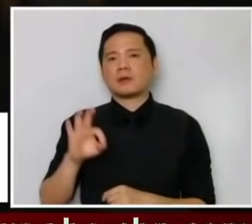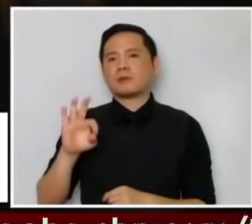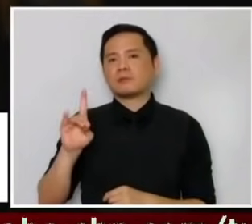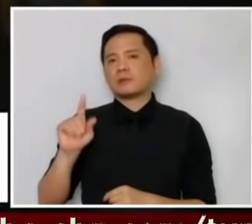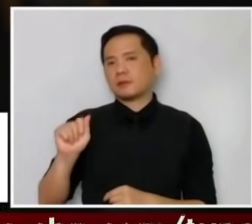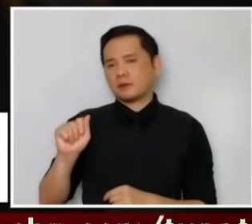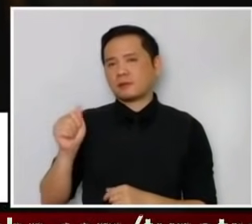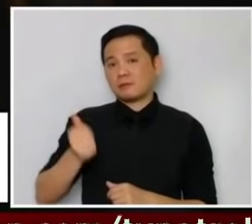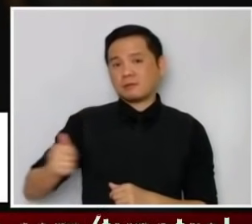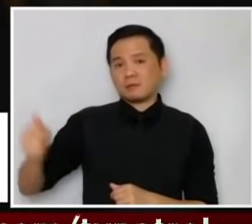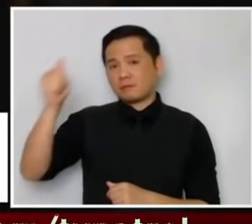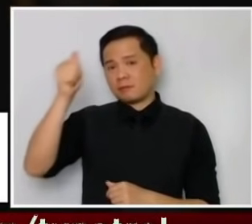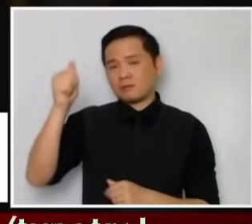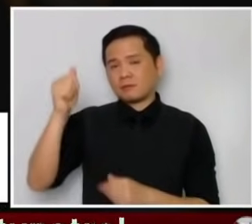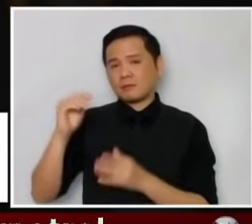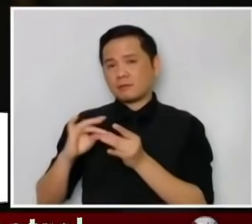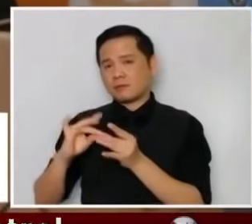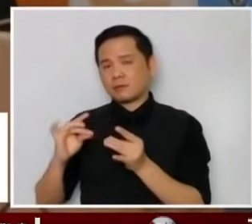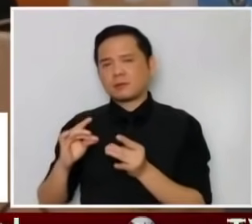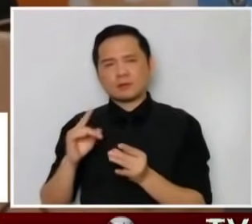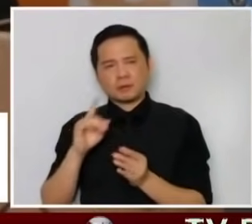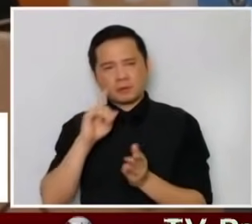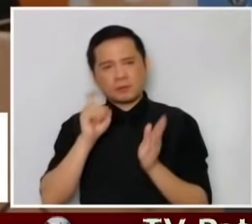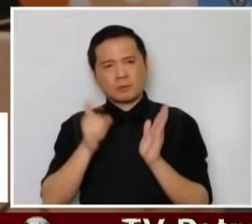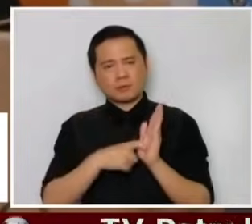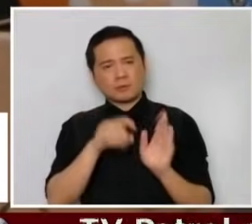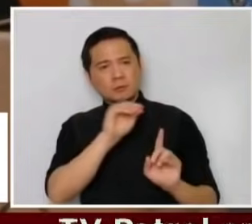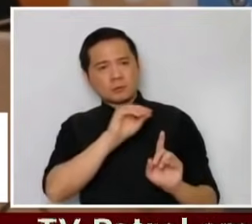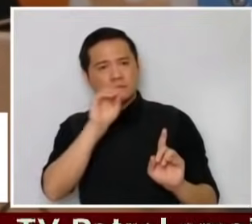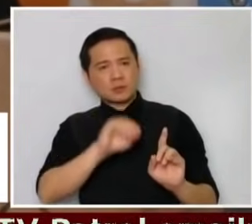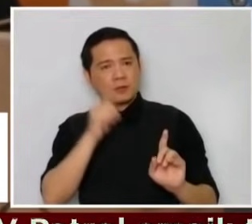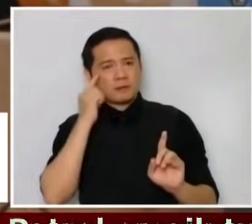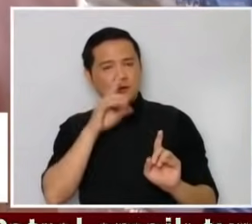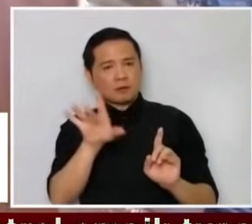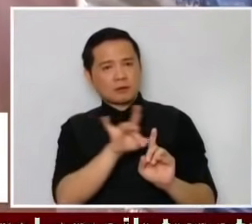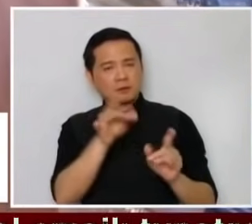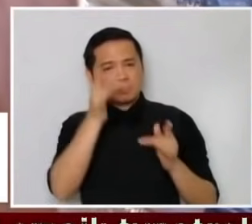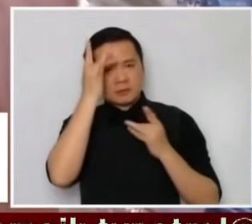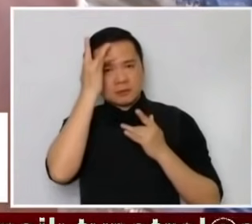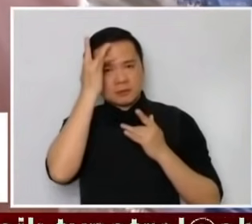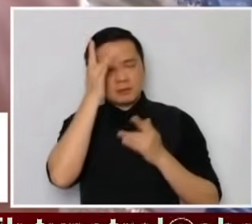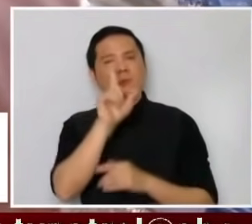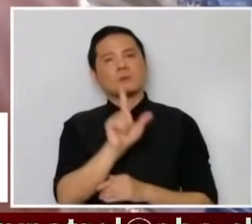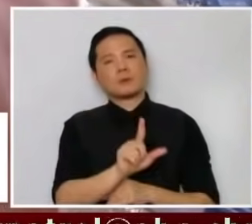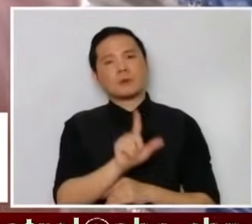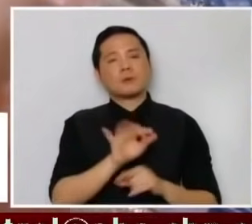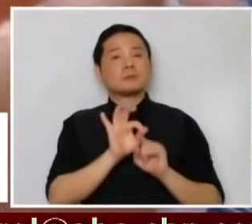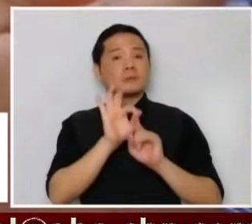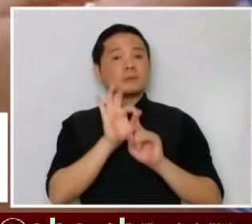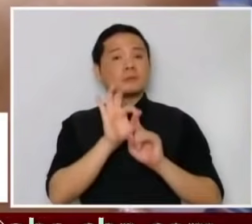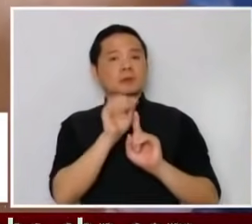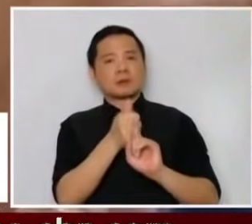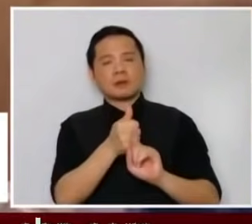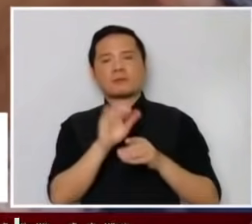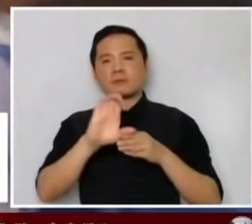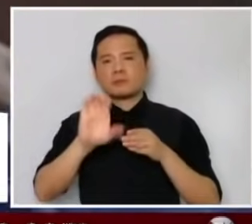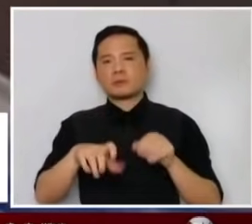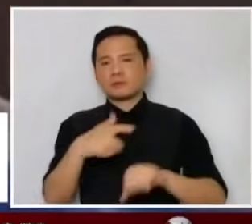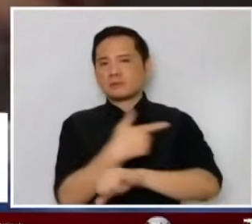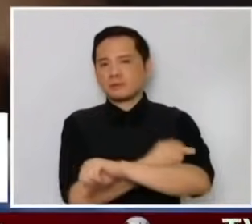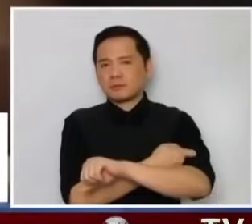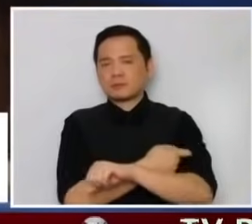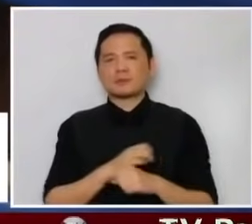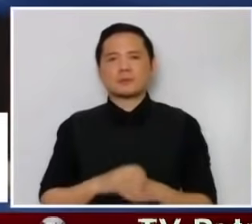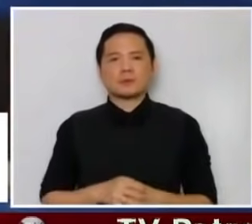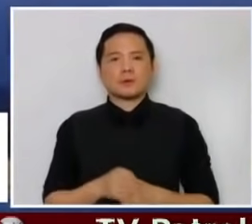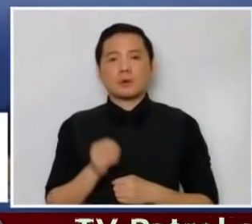na nananatiling mababa ang porsyento ng mga nagkakasakit, lalo na yung mga fully vaccinated o mahigit 2 linggo na mula